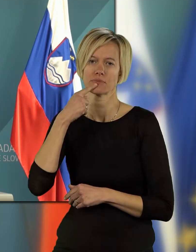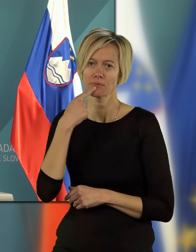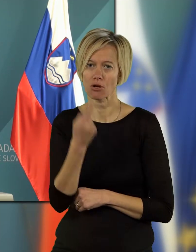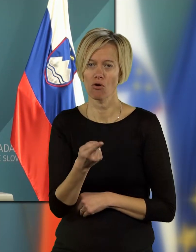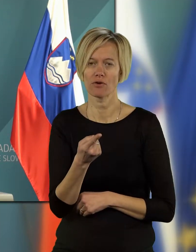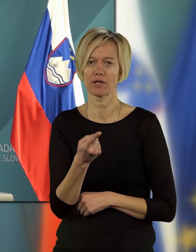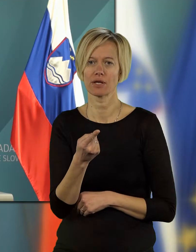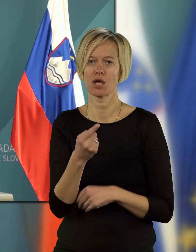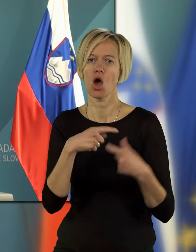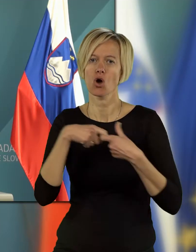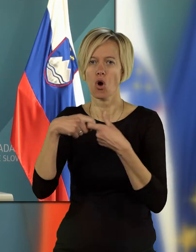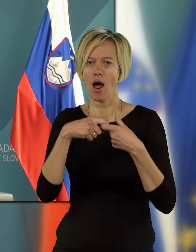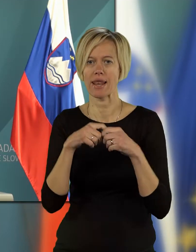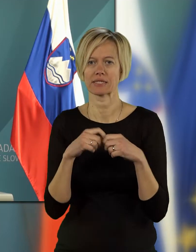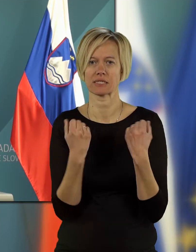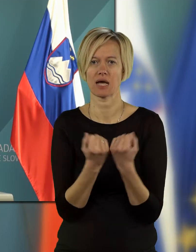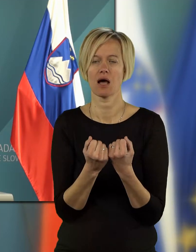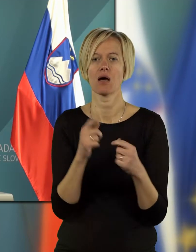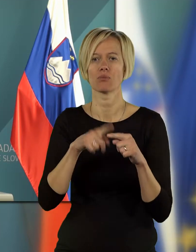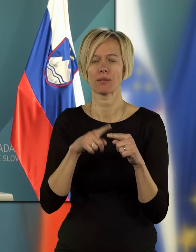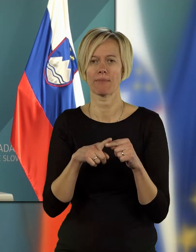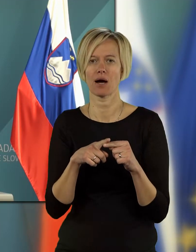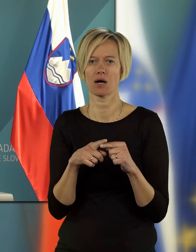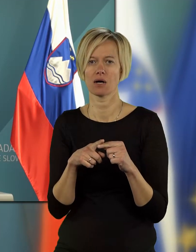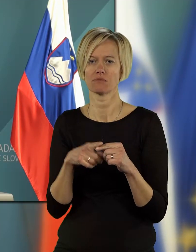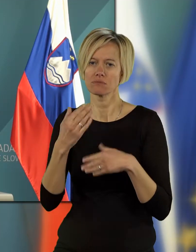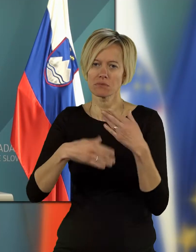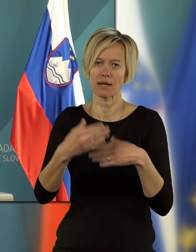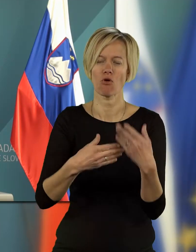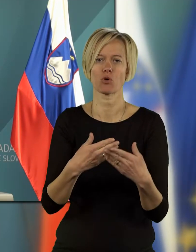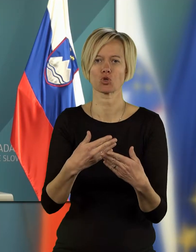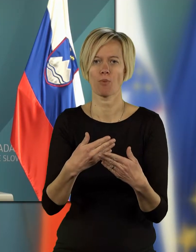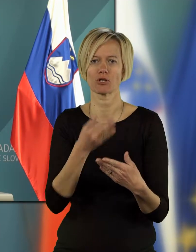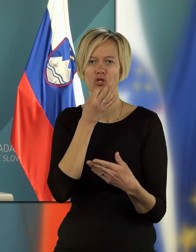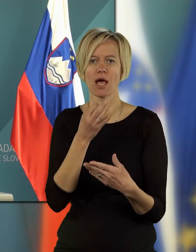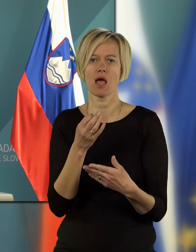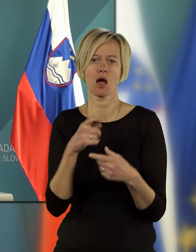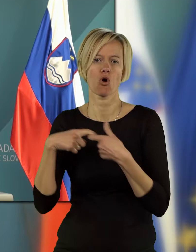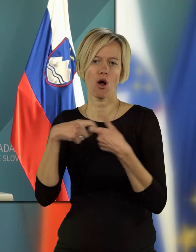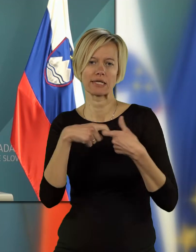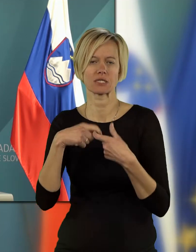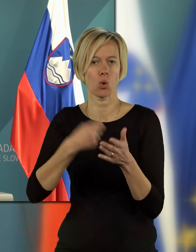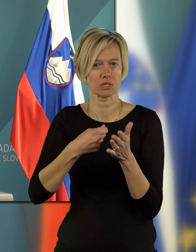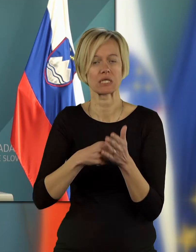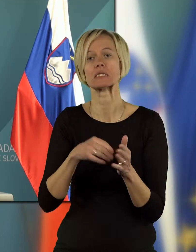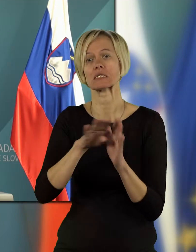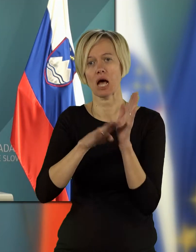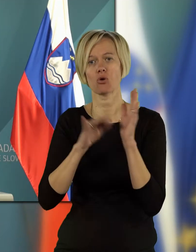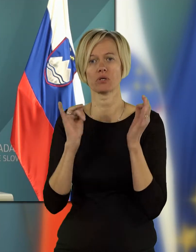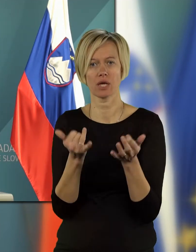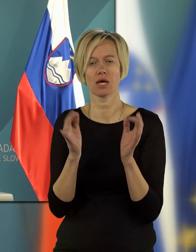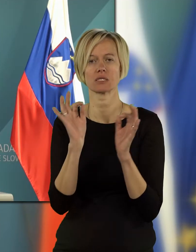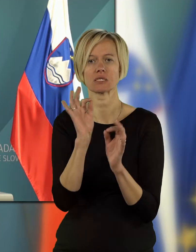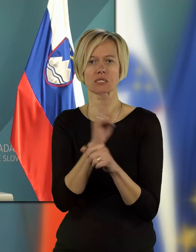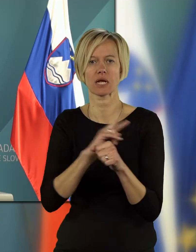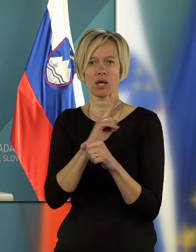tem spregovori koalicija in potem, da se gre v postopek, če bi koalicija ocenila, da je zakon zrel